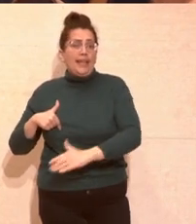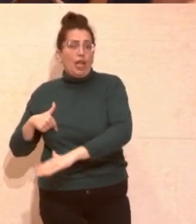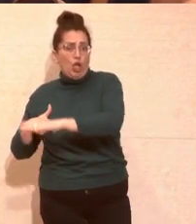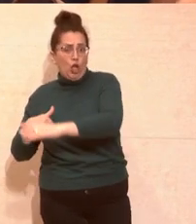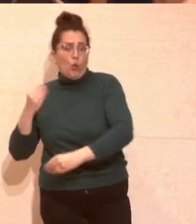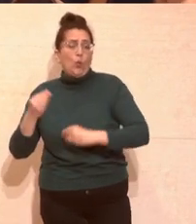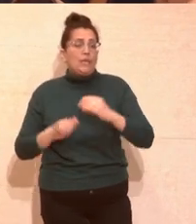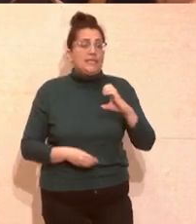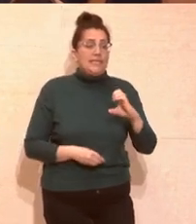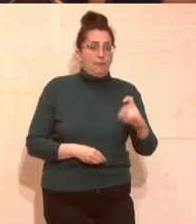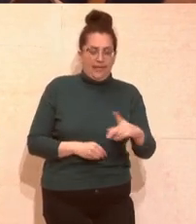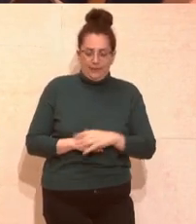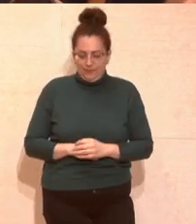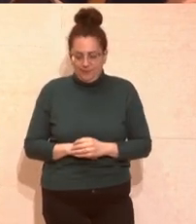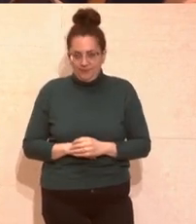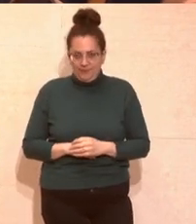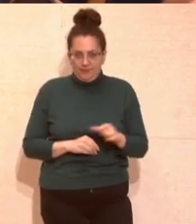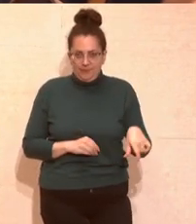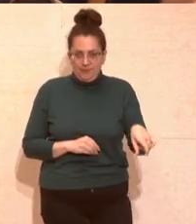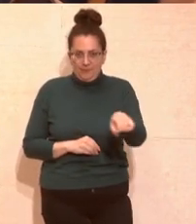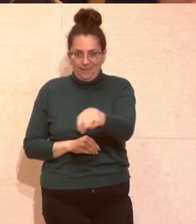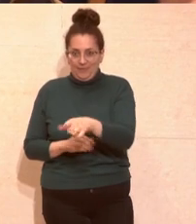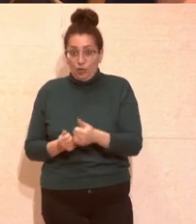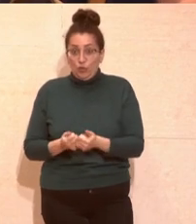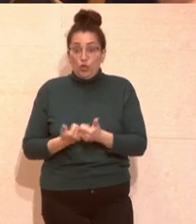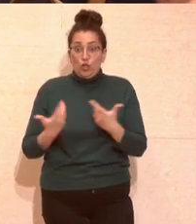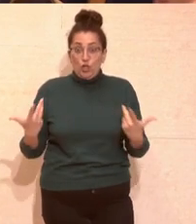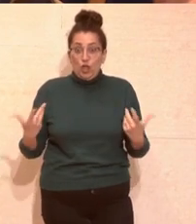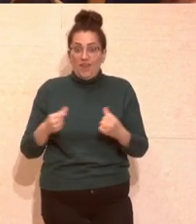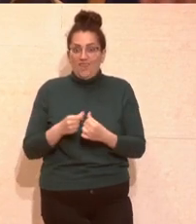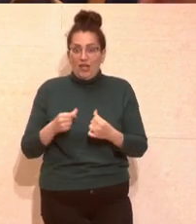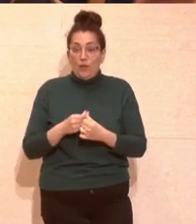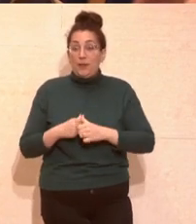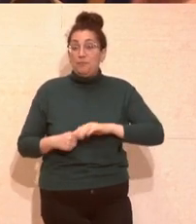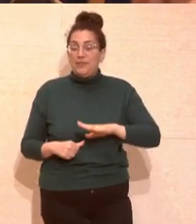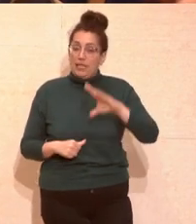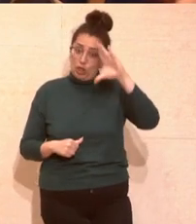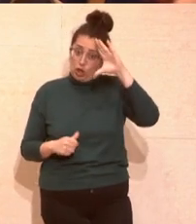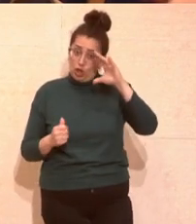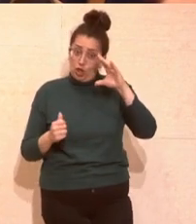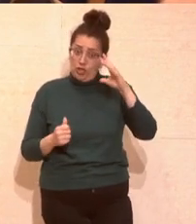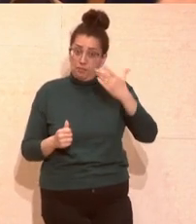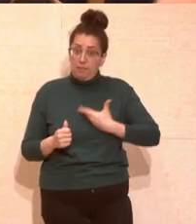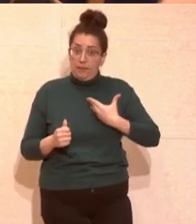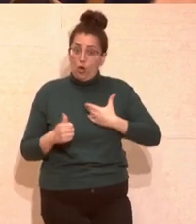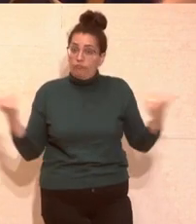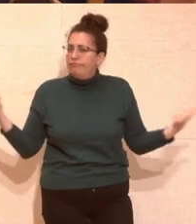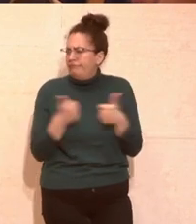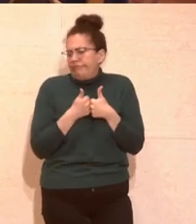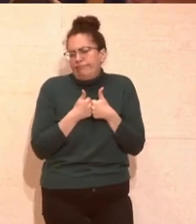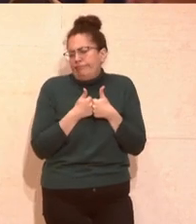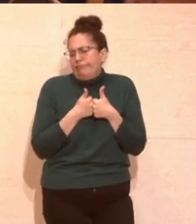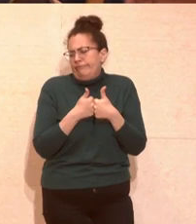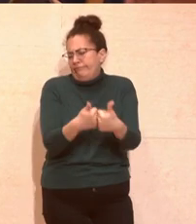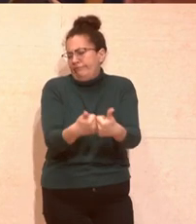fait de dormir avec maman. Et moi je m'occupe d'élèves qui ne rentrent pas, qui ne parviennent pas à rentrer dans la lecture,